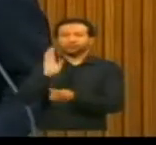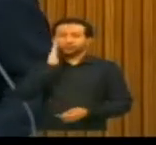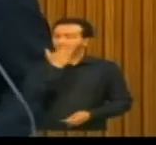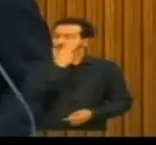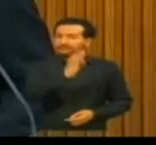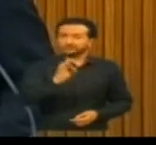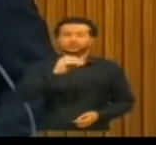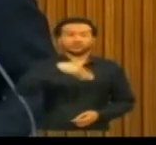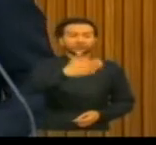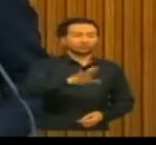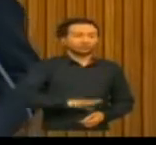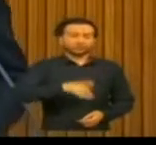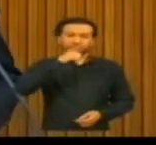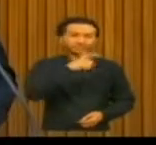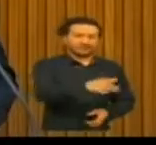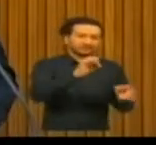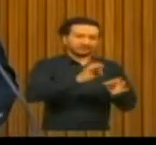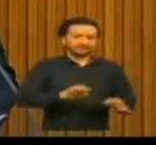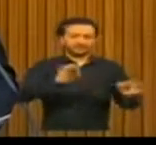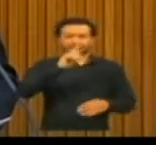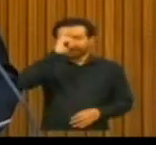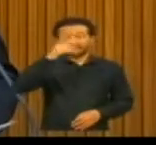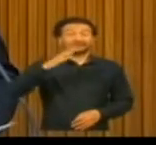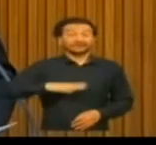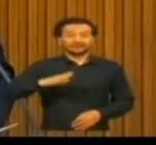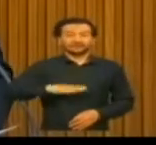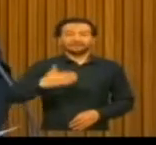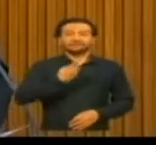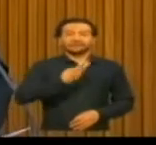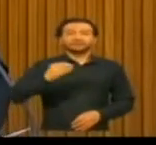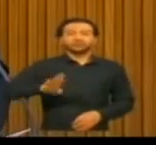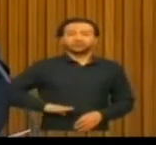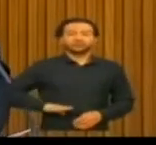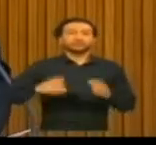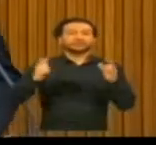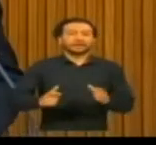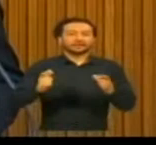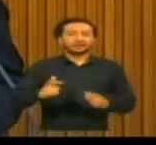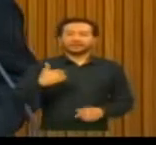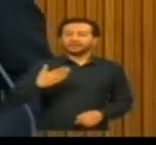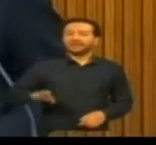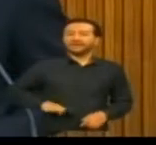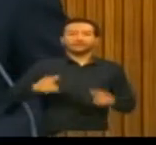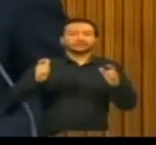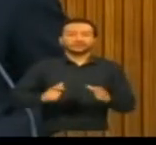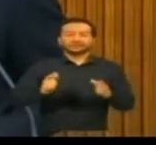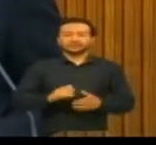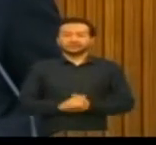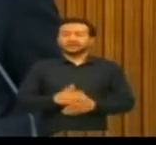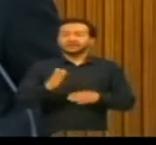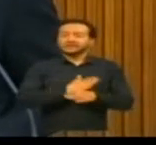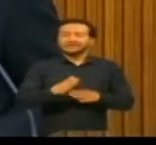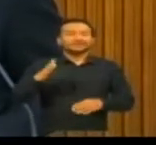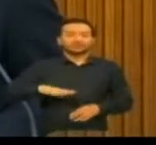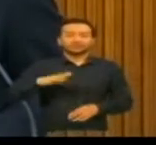Bir başka çocuğa hakaret etmedi. Tek istediği, benim çocuğum nerede? Benim evladım nerede? Niçin